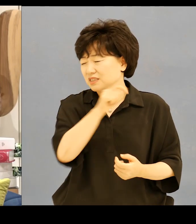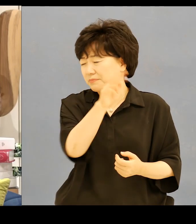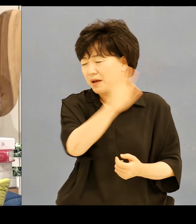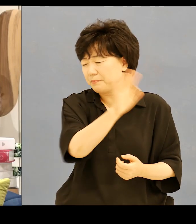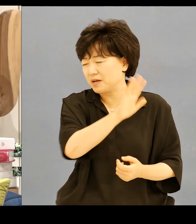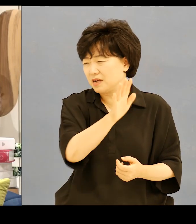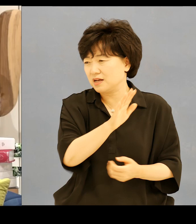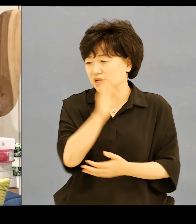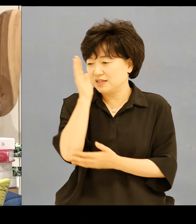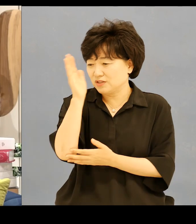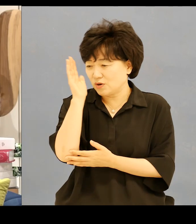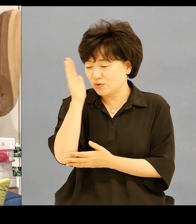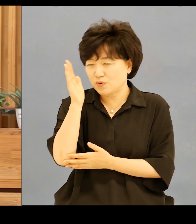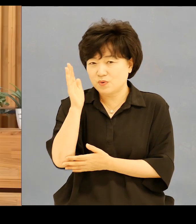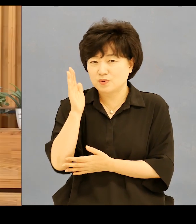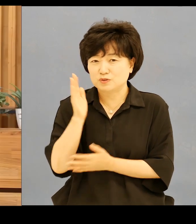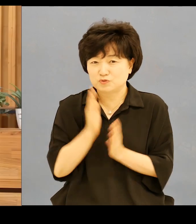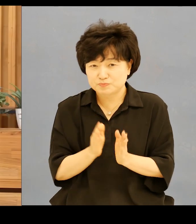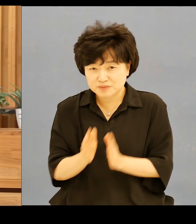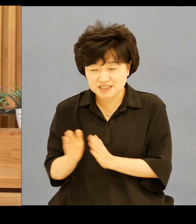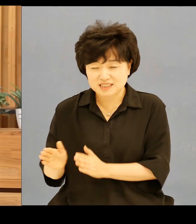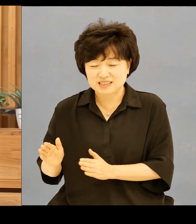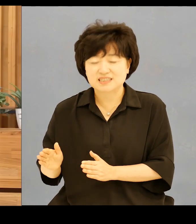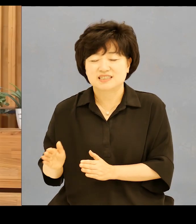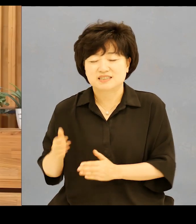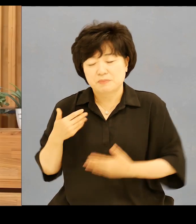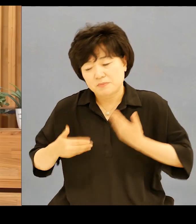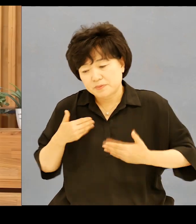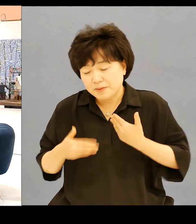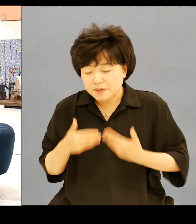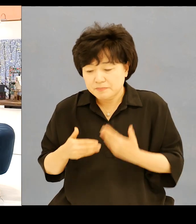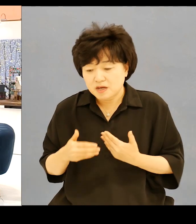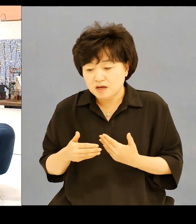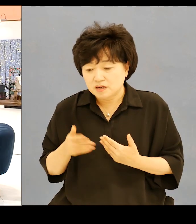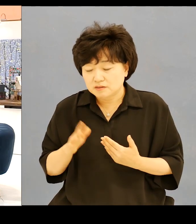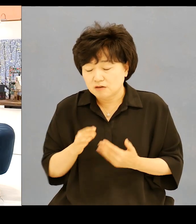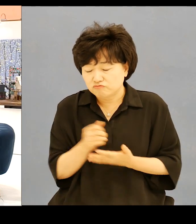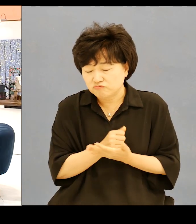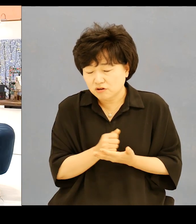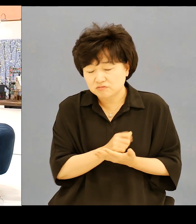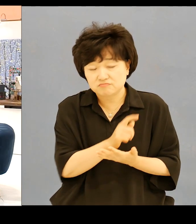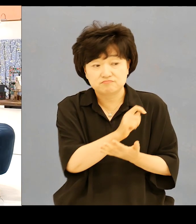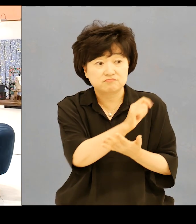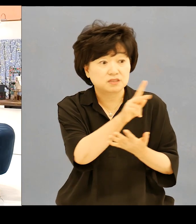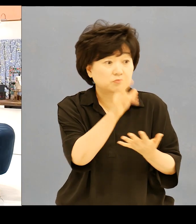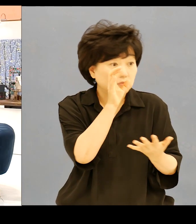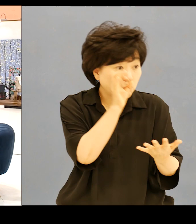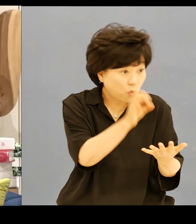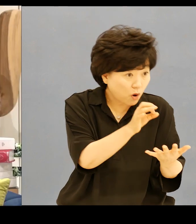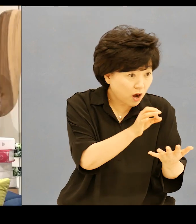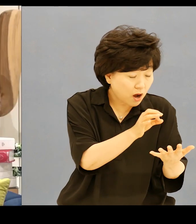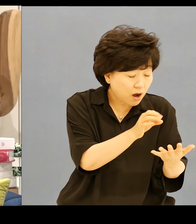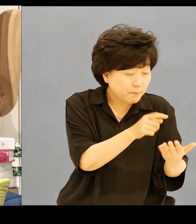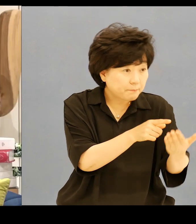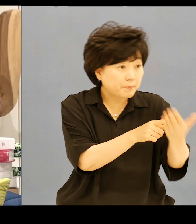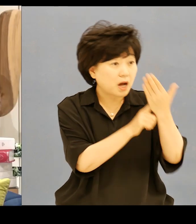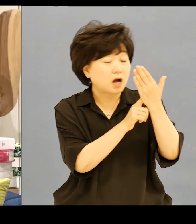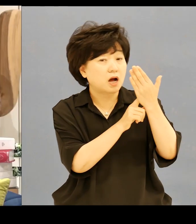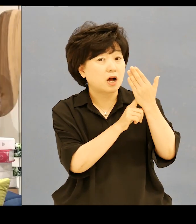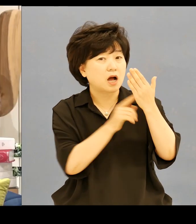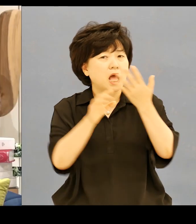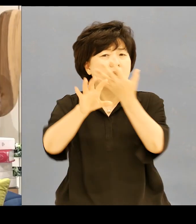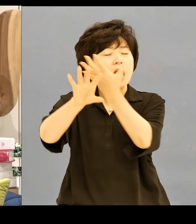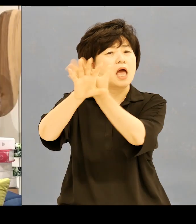왜냐하면 설교문 준비하시기도 바쁘시니까. 근데 우연히 TV를 보시는데 거기서 이제